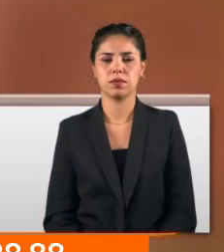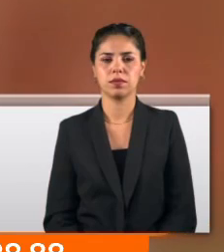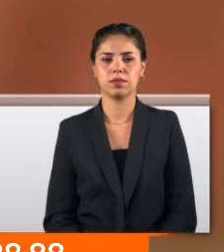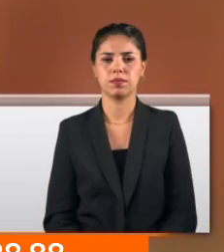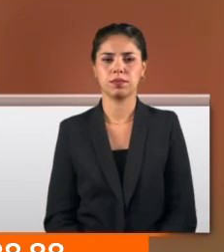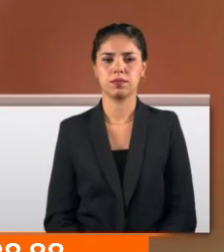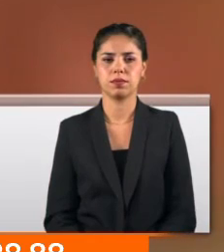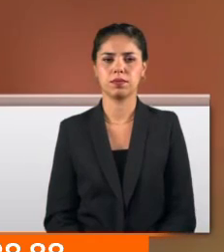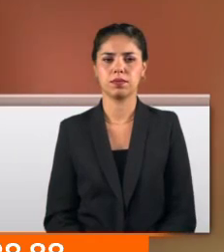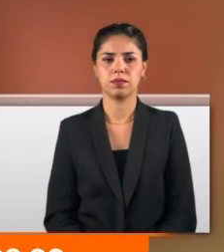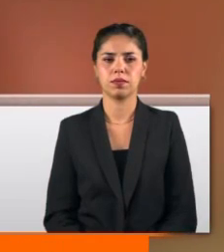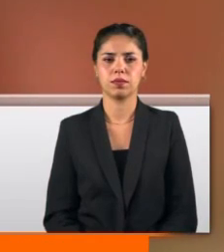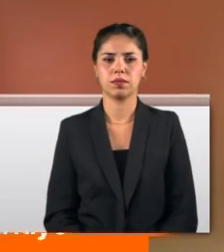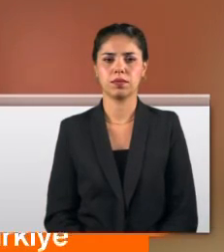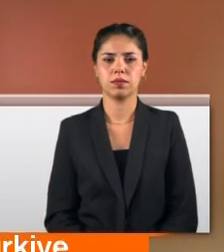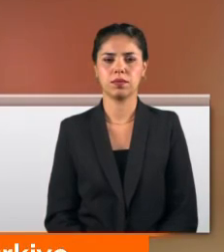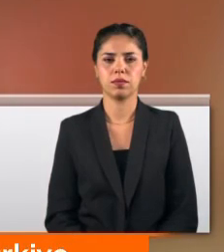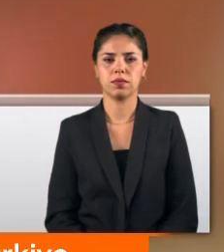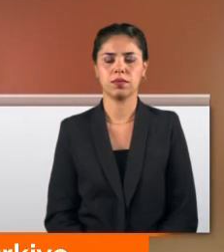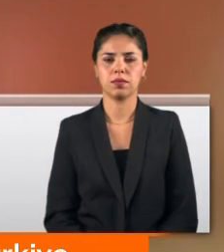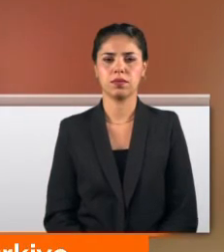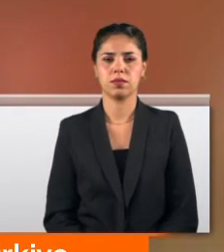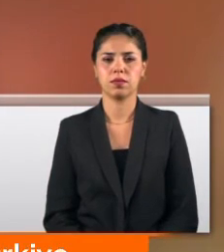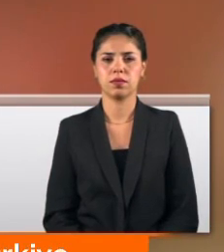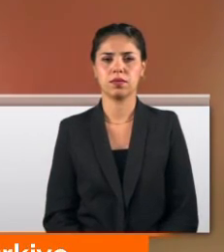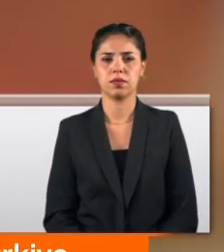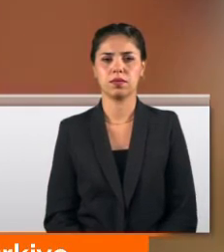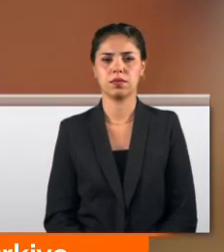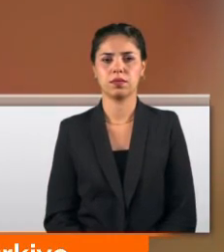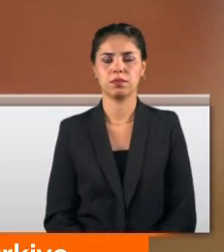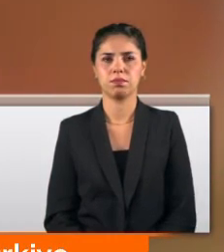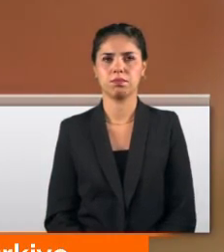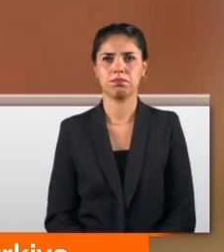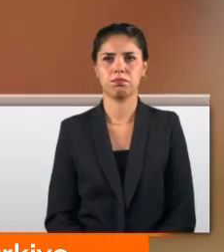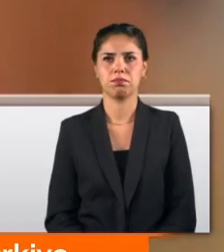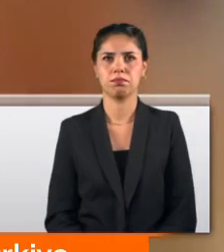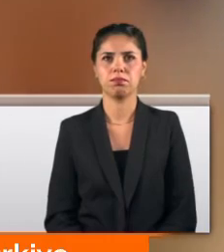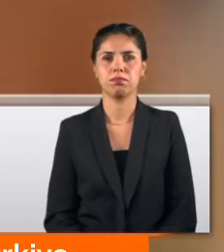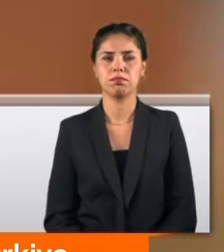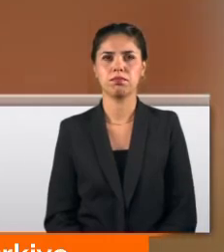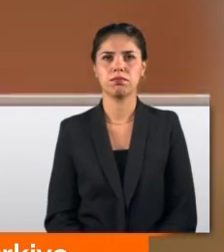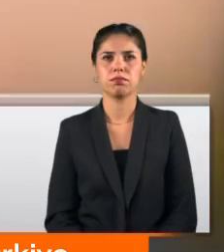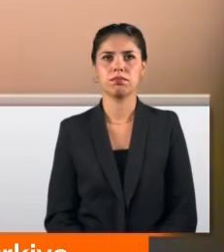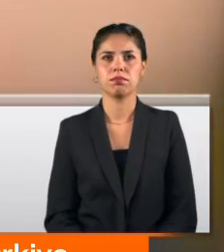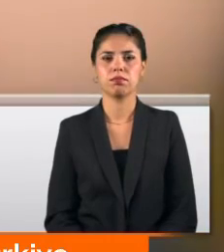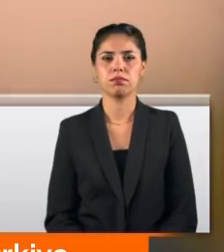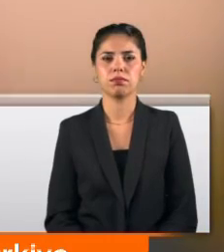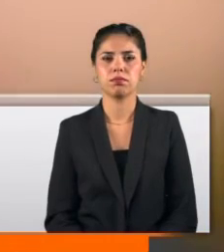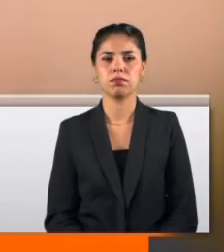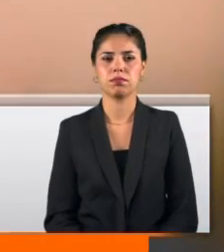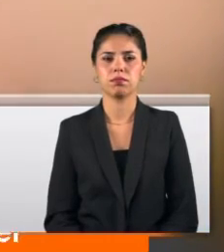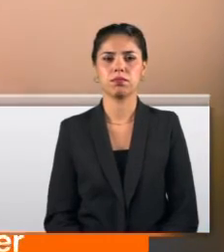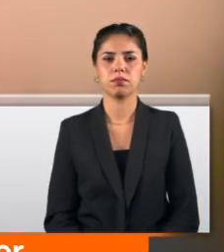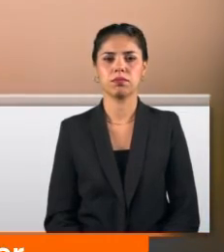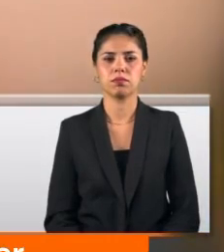orada kendine kaydettirebilir. Lütfen oğluma hayat olun. Hayatını geri verin. Allah rızası için